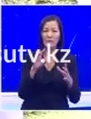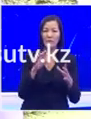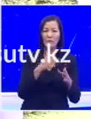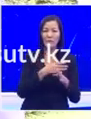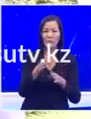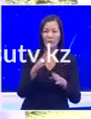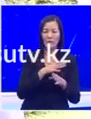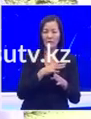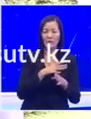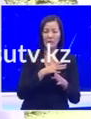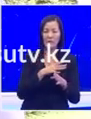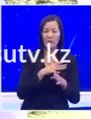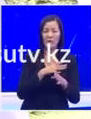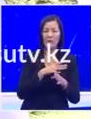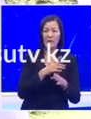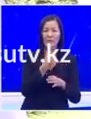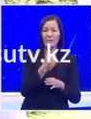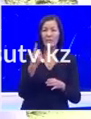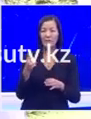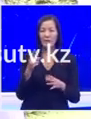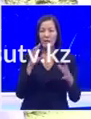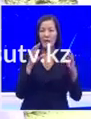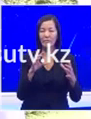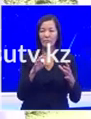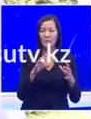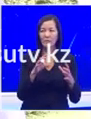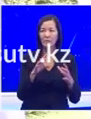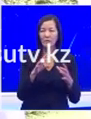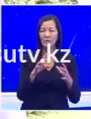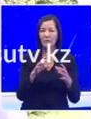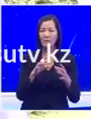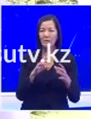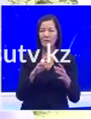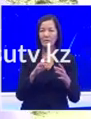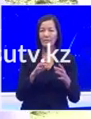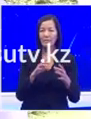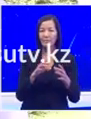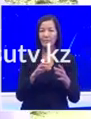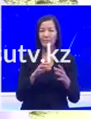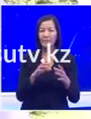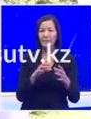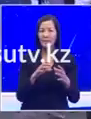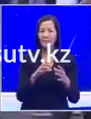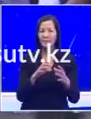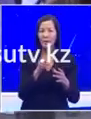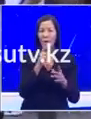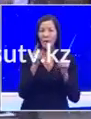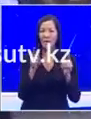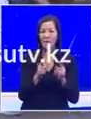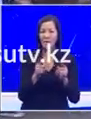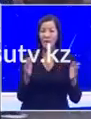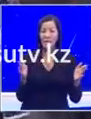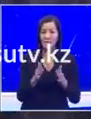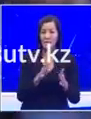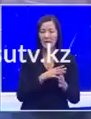бөлдік. Бір-бір автобустан бөлген кезінде ол жаңағы автобустың интервалы қысқарады. Мәселе